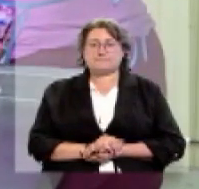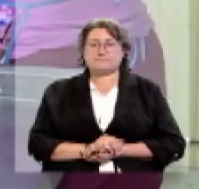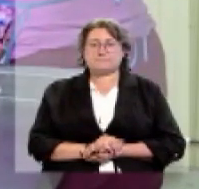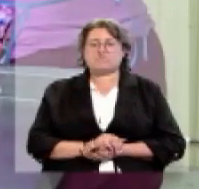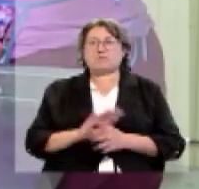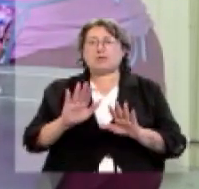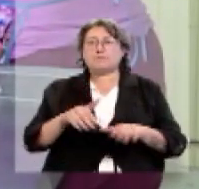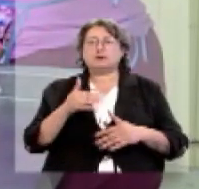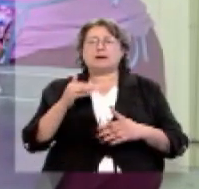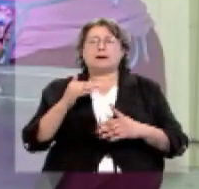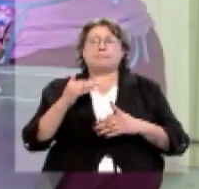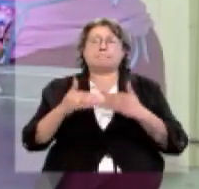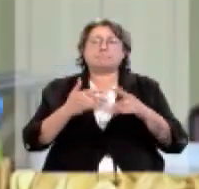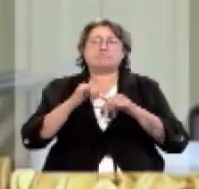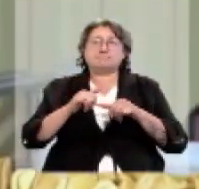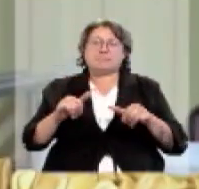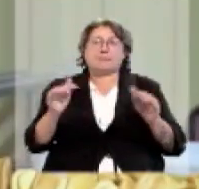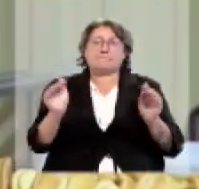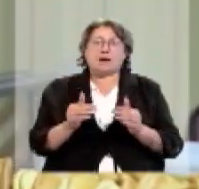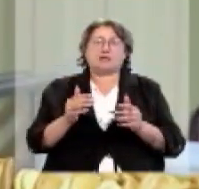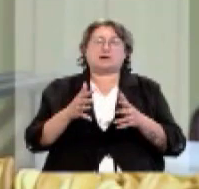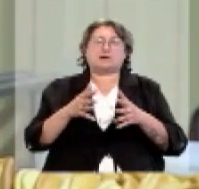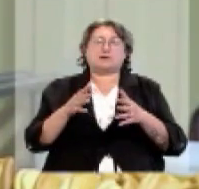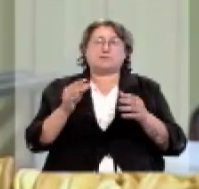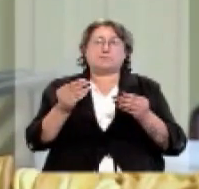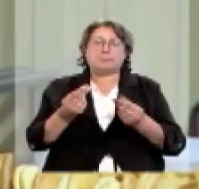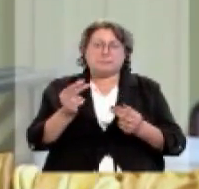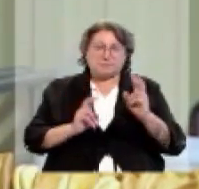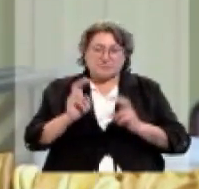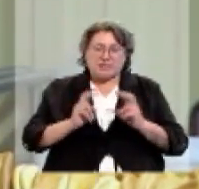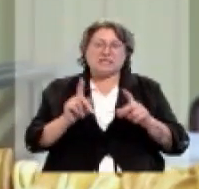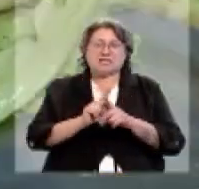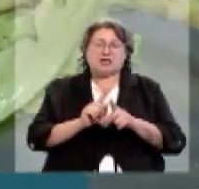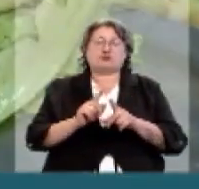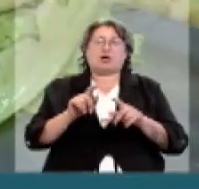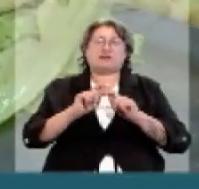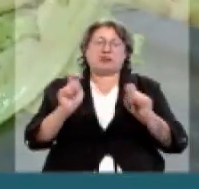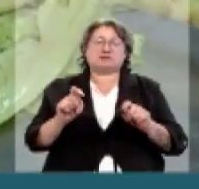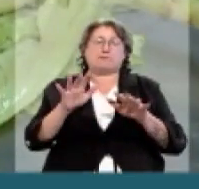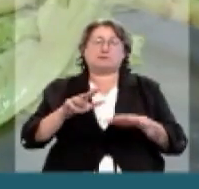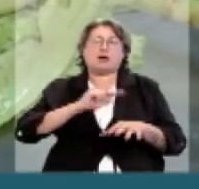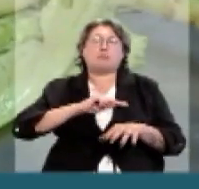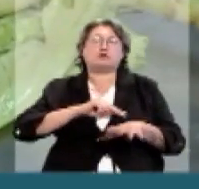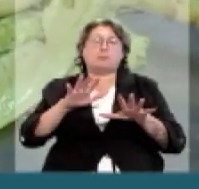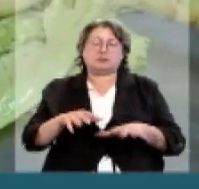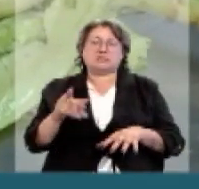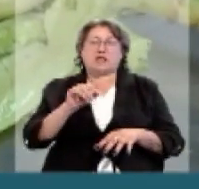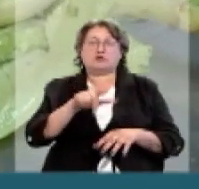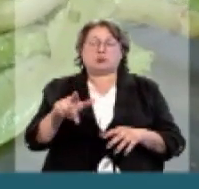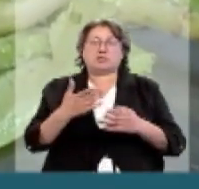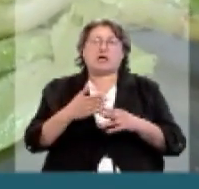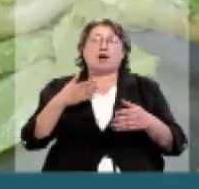Шағын кәсіпорындардың жұмысы алға басқан соң тұрғындарға жаңа жұмыс орындарда көбірек ашылуда. Осының арқасында ауылдықтардың